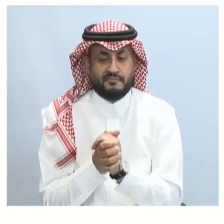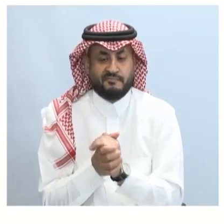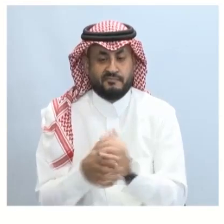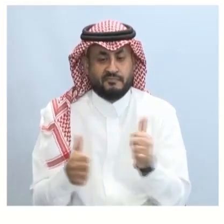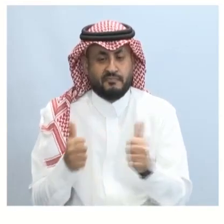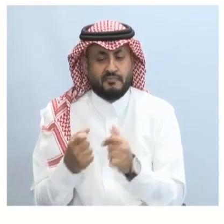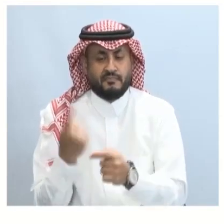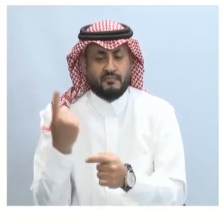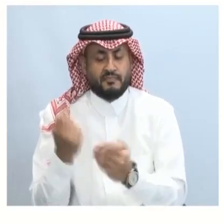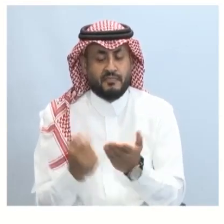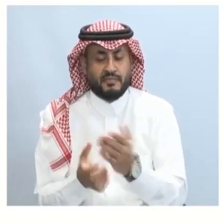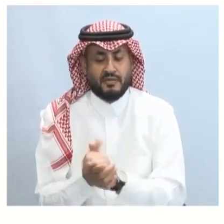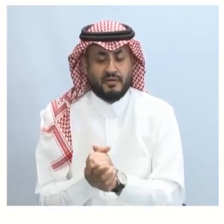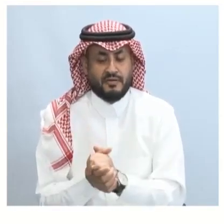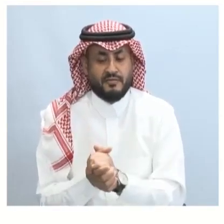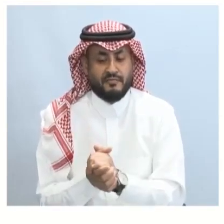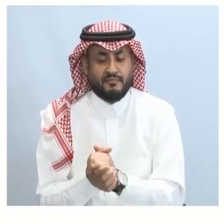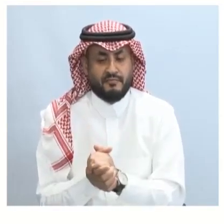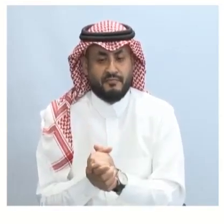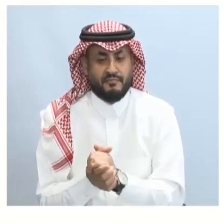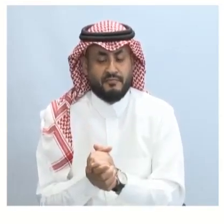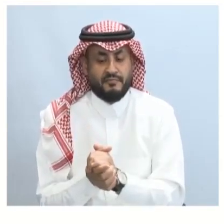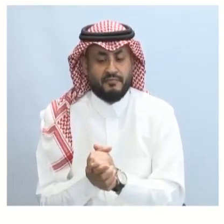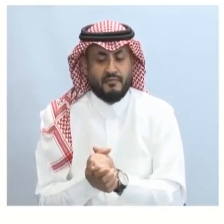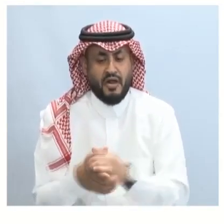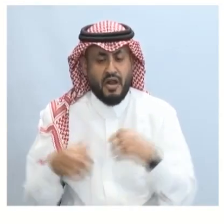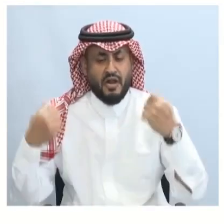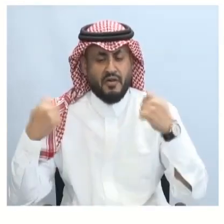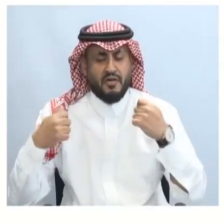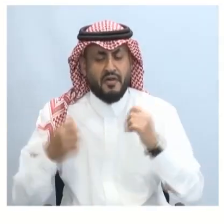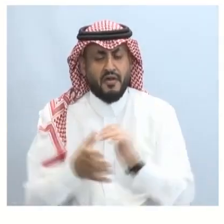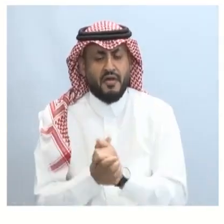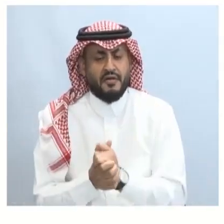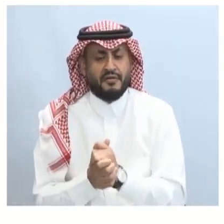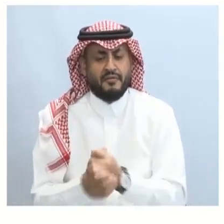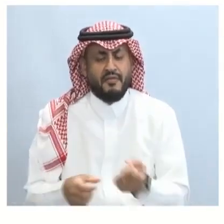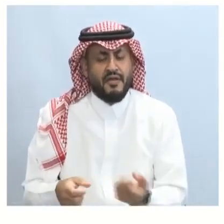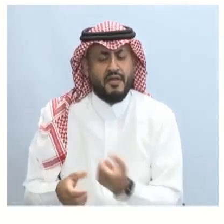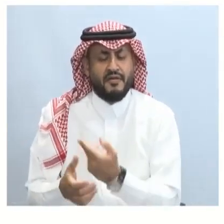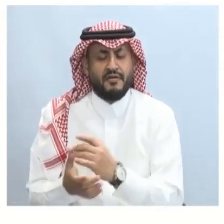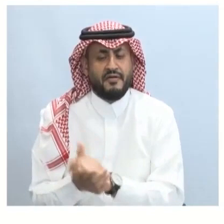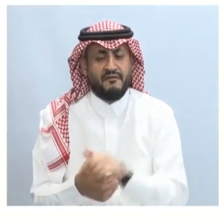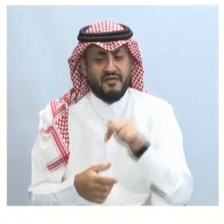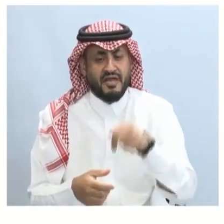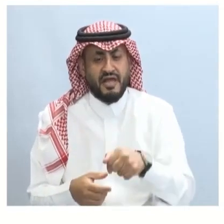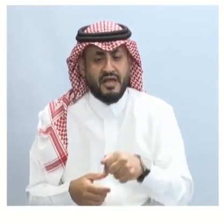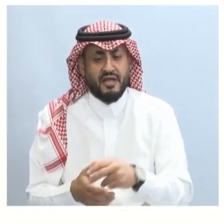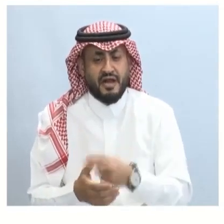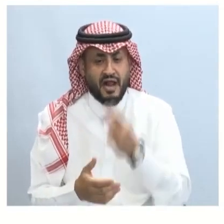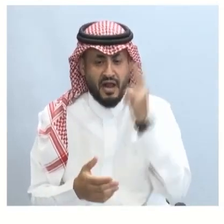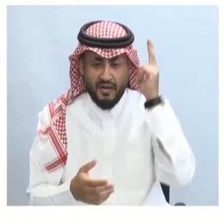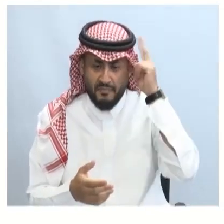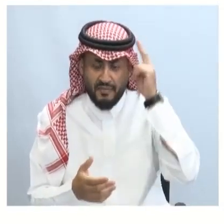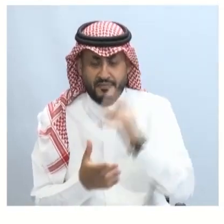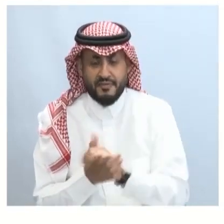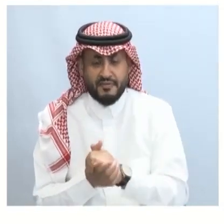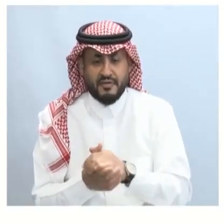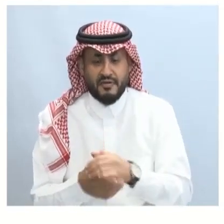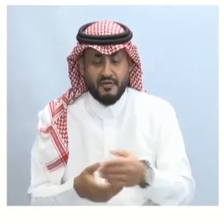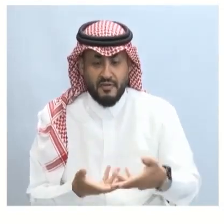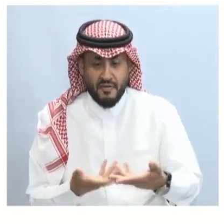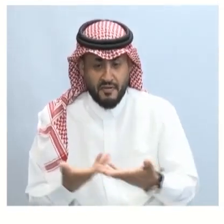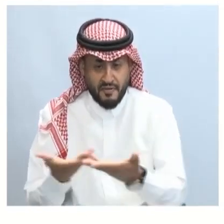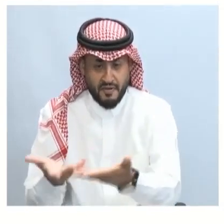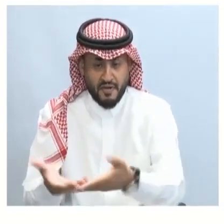نشاط واحد حرصت وزاره البيئه والمياه والزراعه في المملكه العربيه السعوديه على توفير المياه